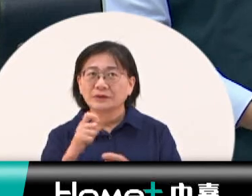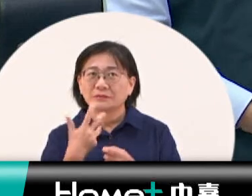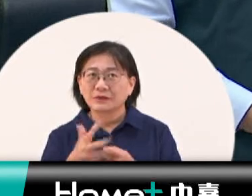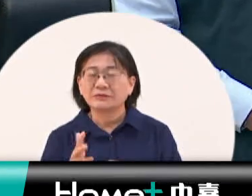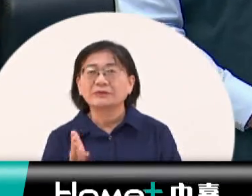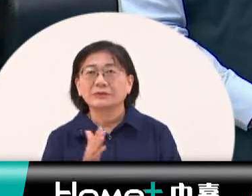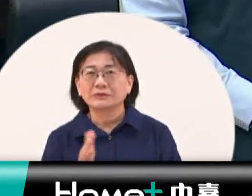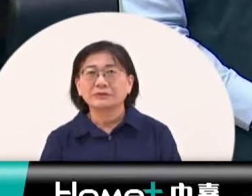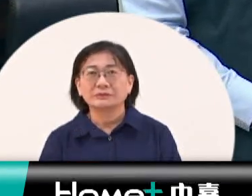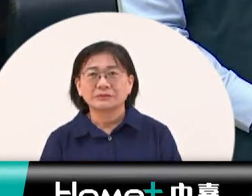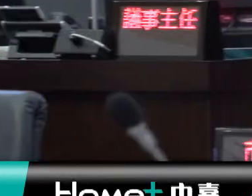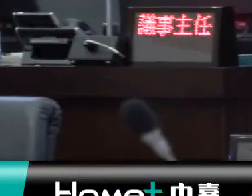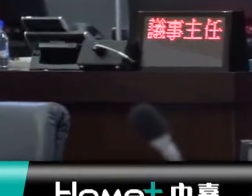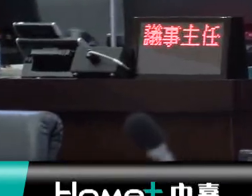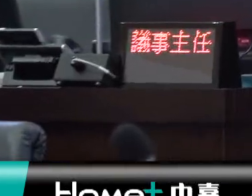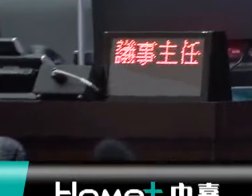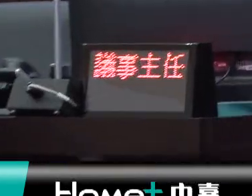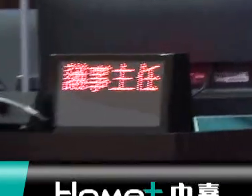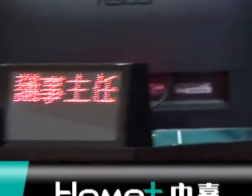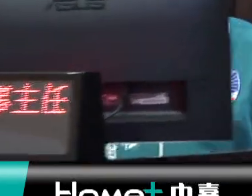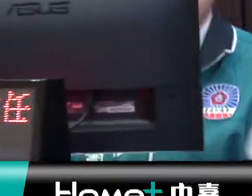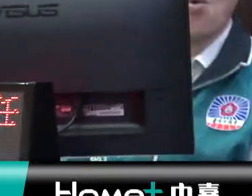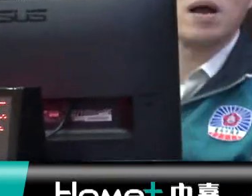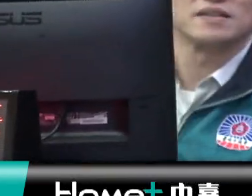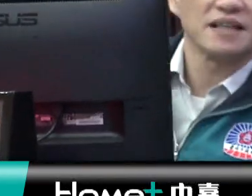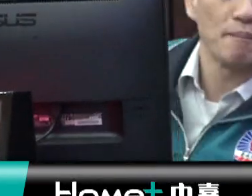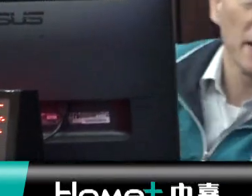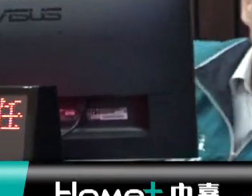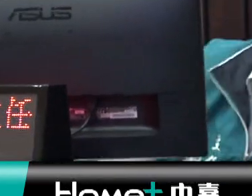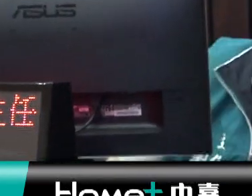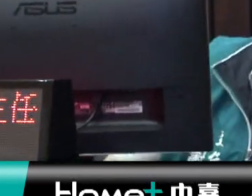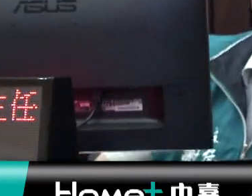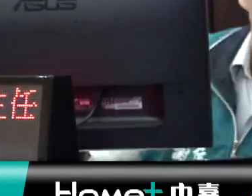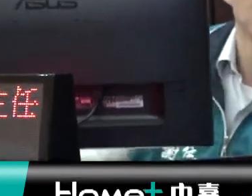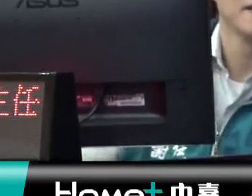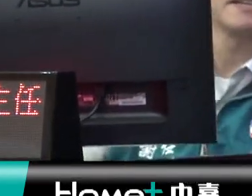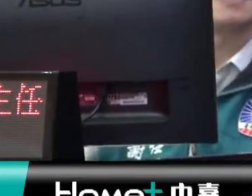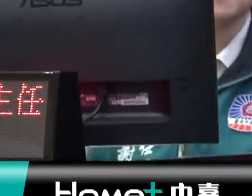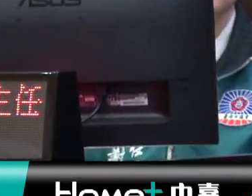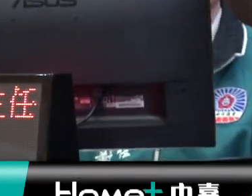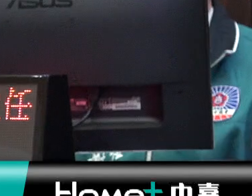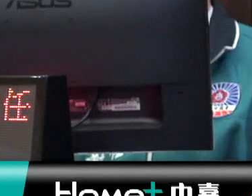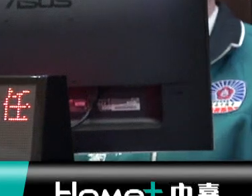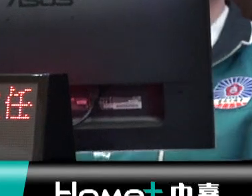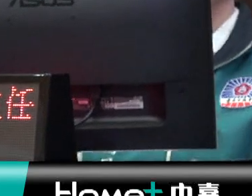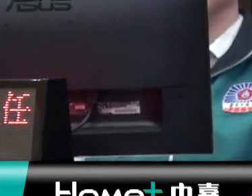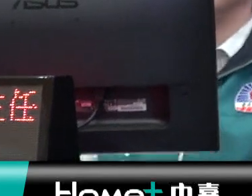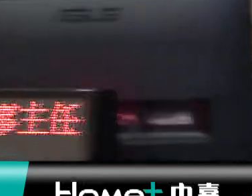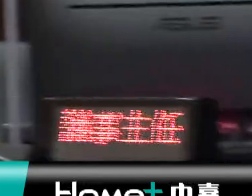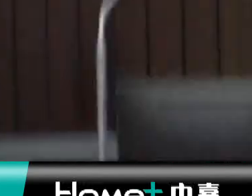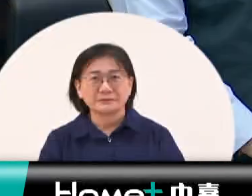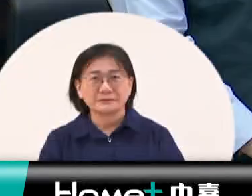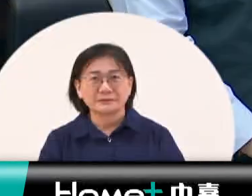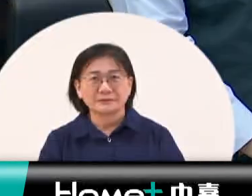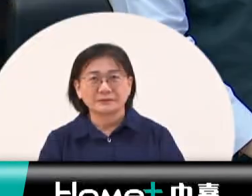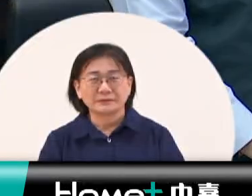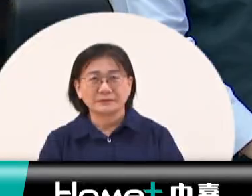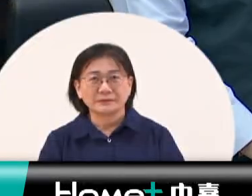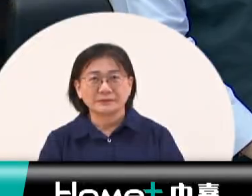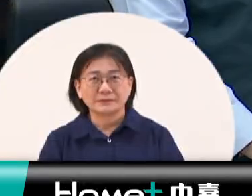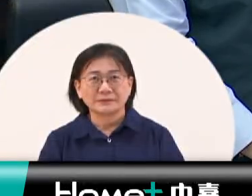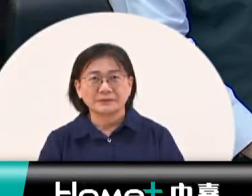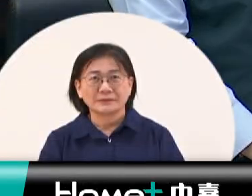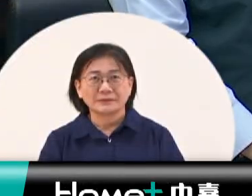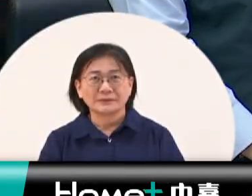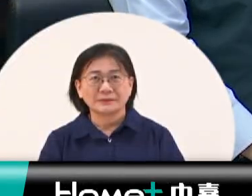示已经减5公斤，每年台南卖制定减肥成功的奖励办法。 阿母讲袂